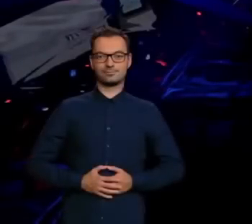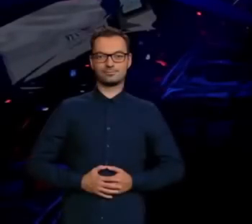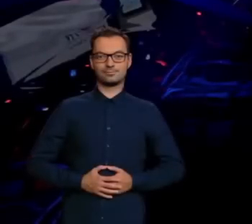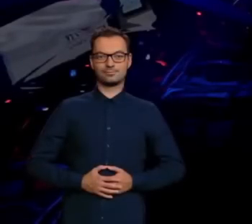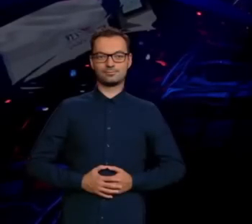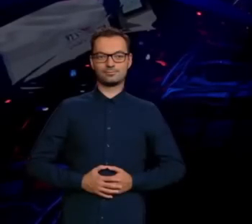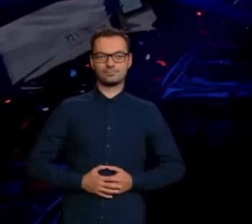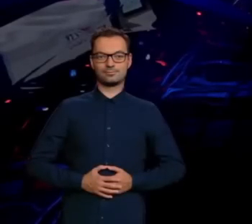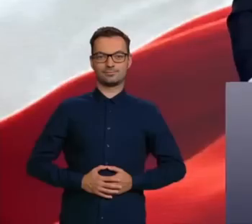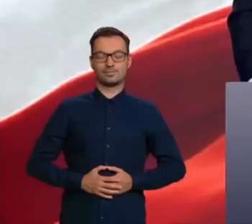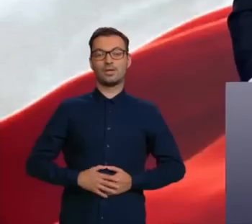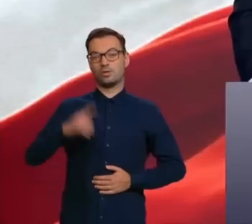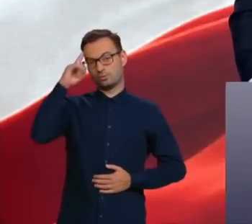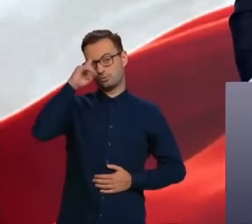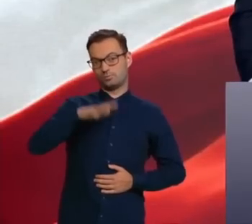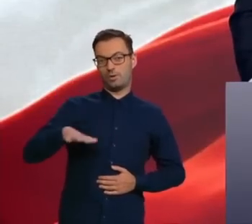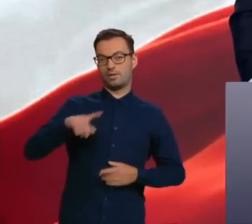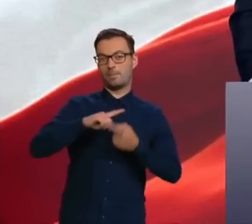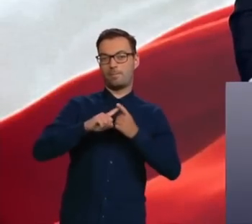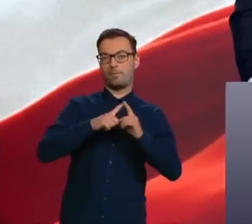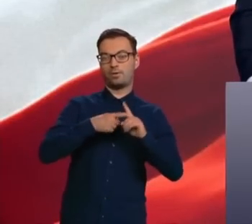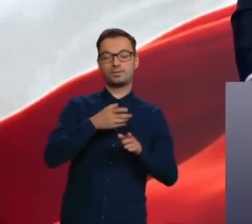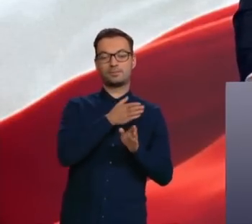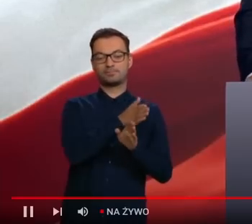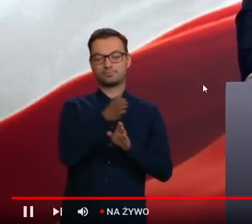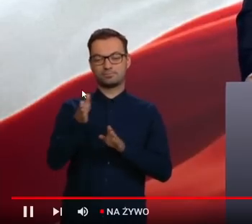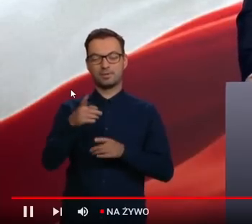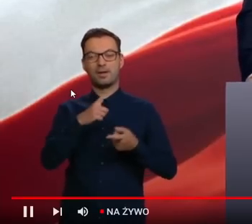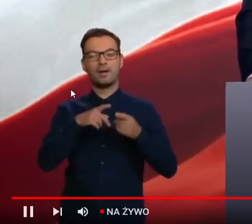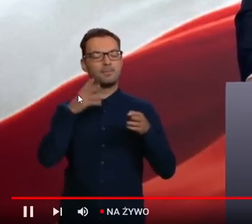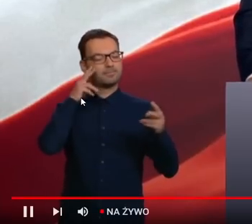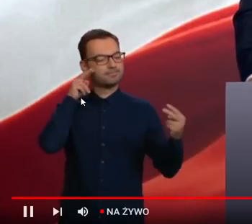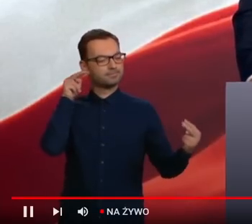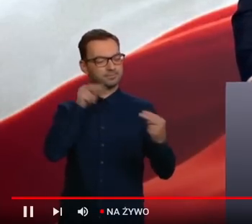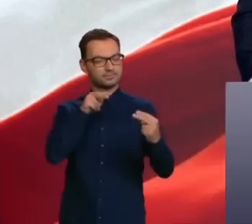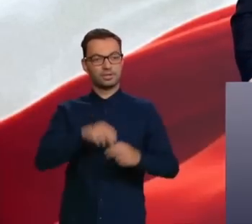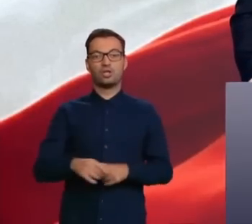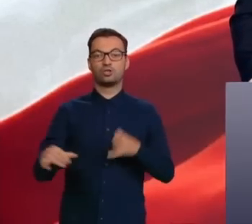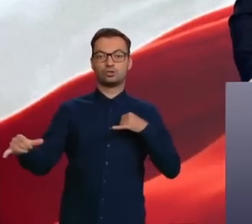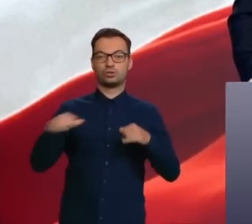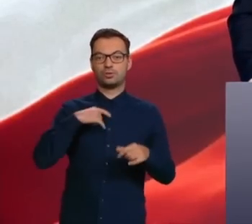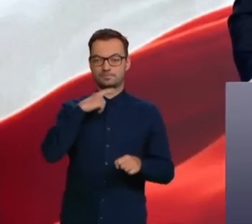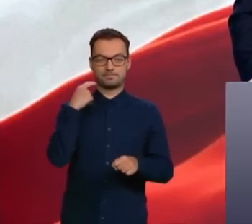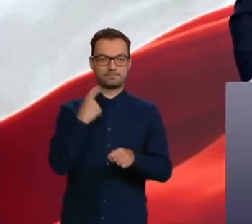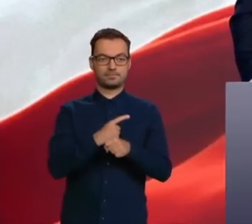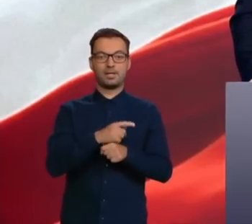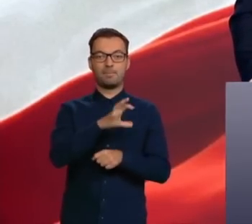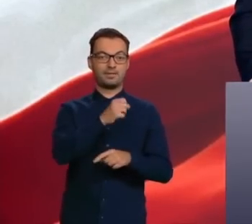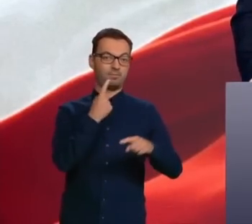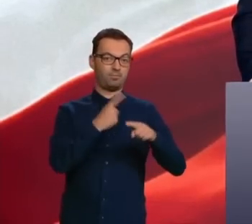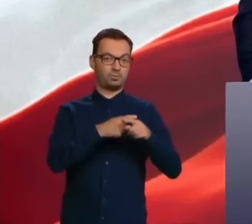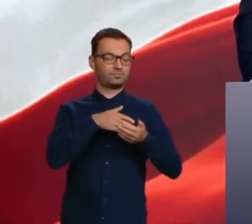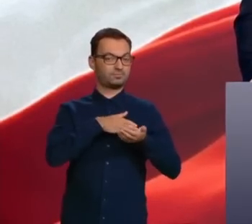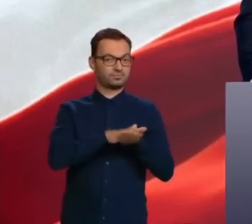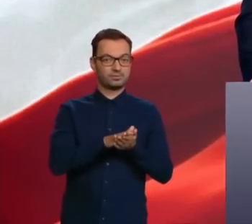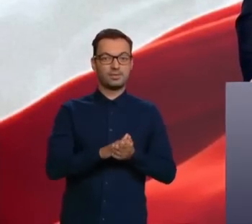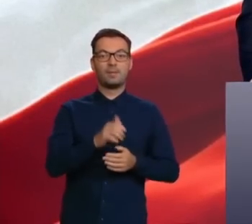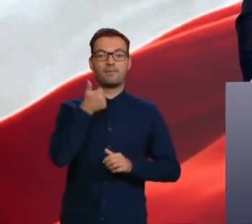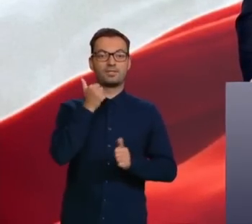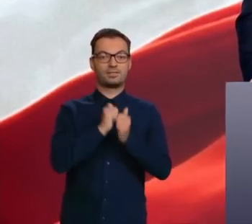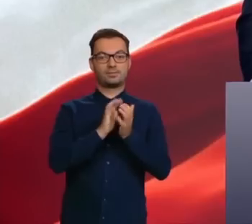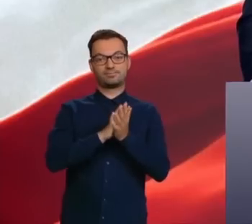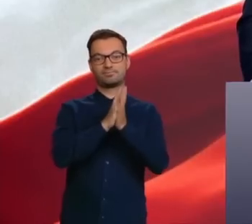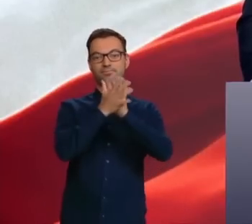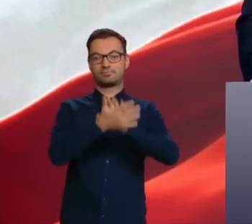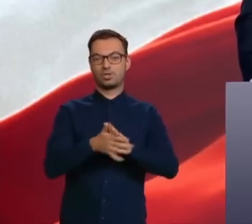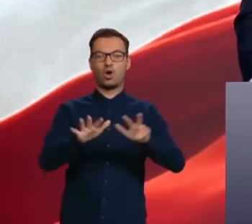Na no minutę każdą. Polskie ugrupowania polityczne patrzą na dwa. O, nowy sposoby. Reaktor. Rządzący wprowadził w Polsce 500+, które 1 stycznia przekształcić